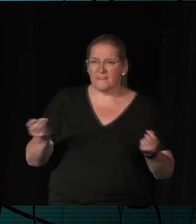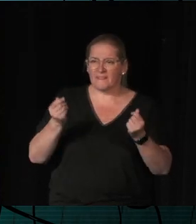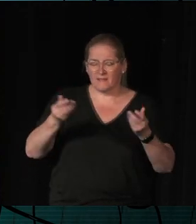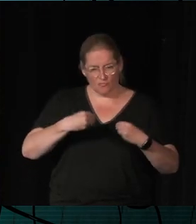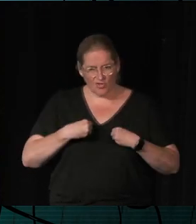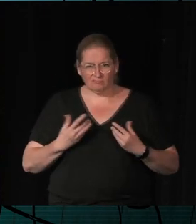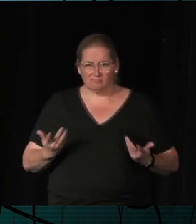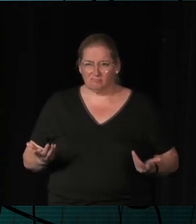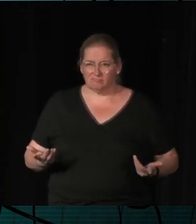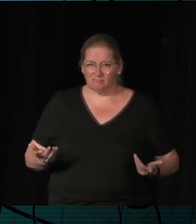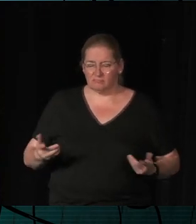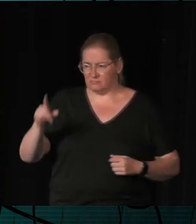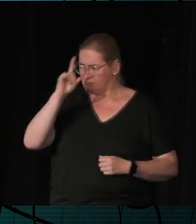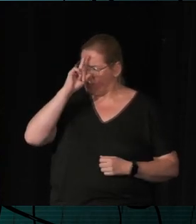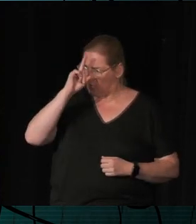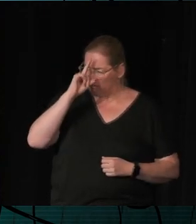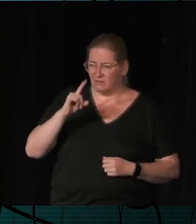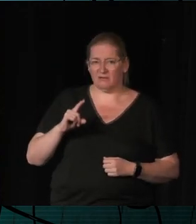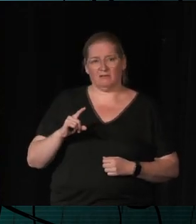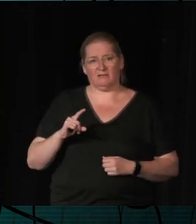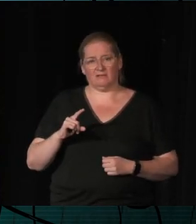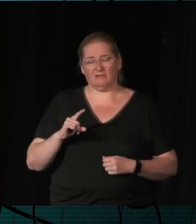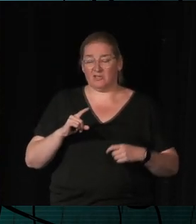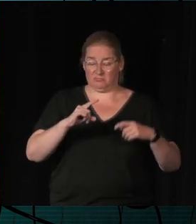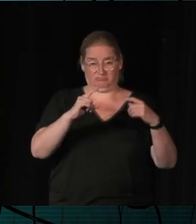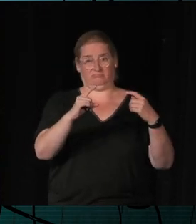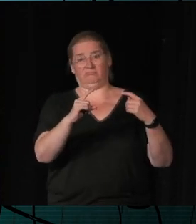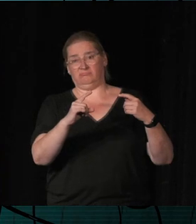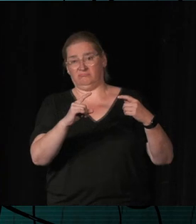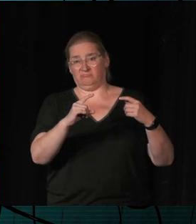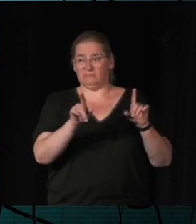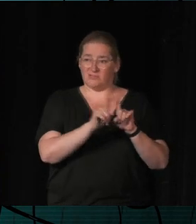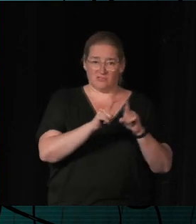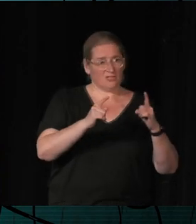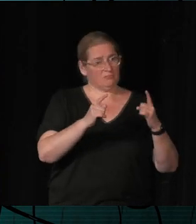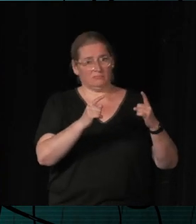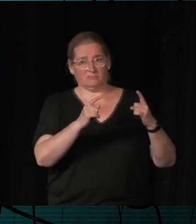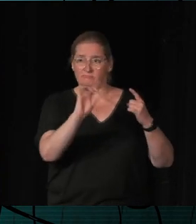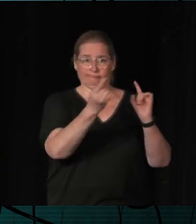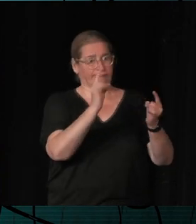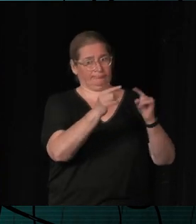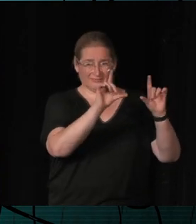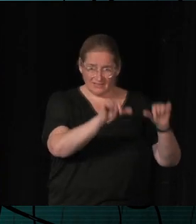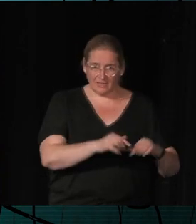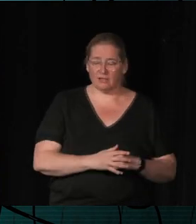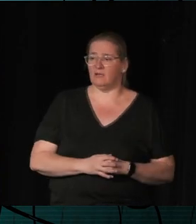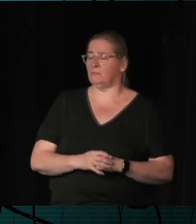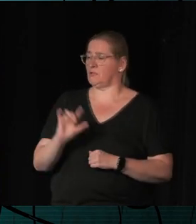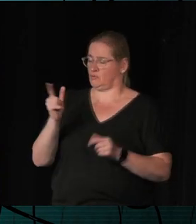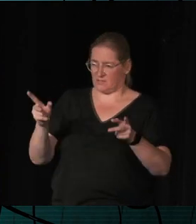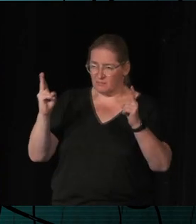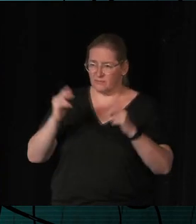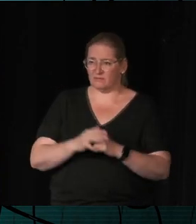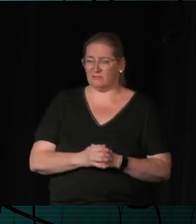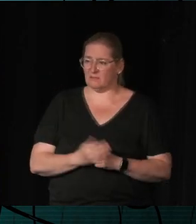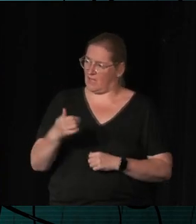sont imposés en tant que joueurs parce qu'elles ont lieu pendant des cinématiques. Là, ce qui cristallisait, oui, toute la haine dans The Last of Us partout, c'était la nature, enfin c'était